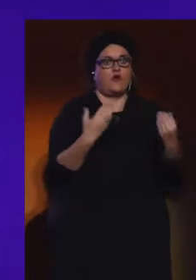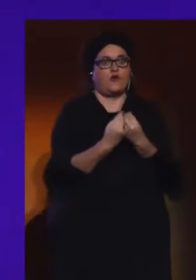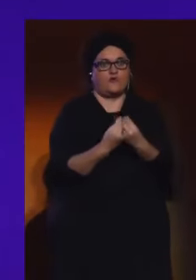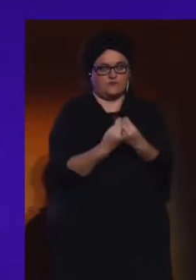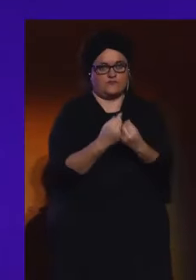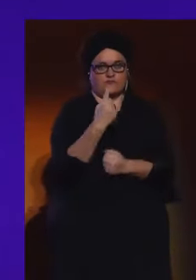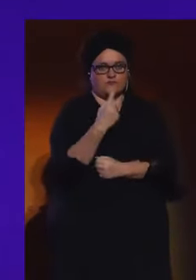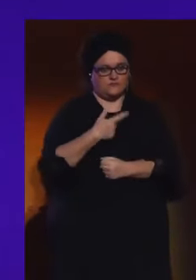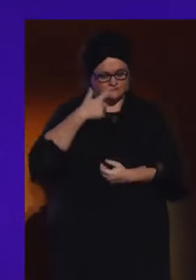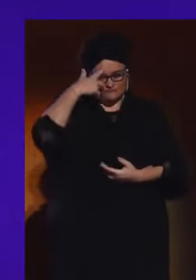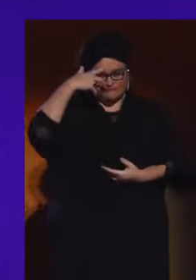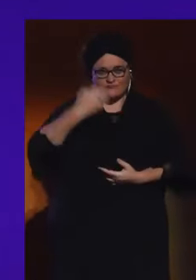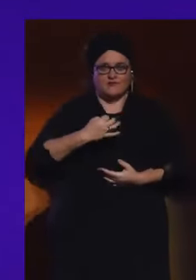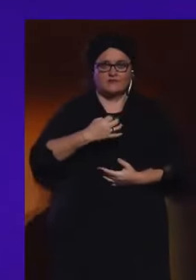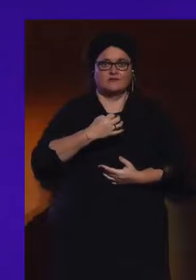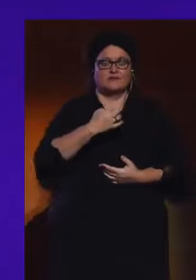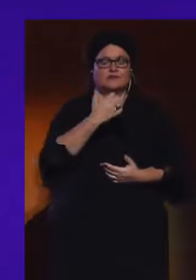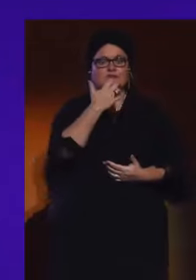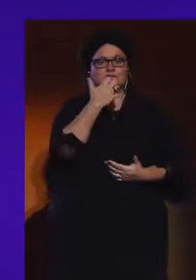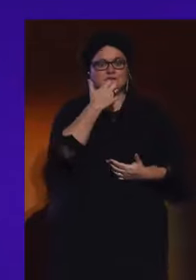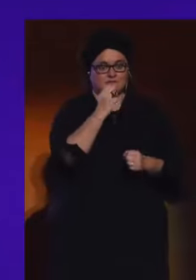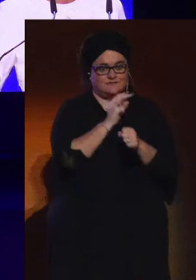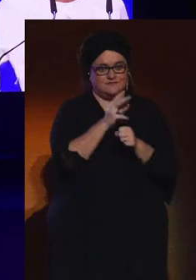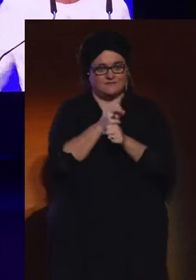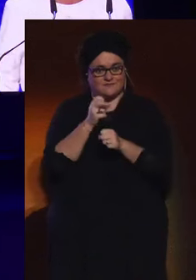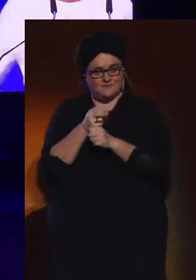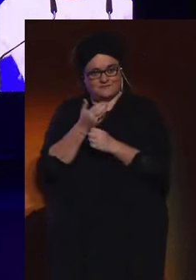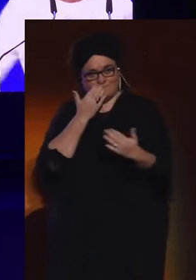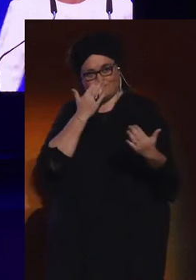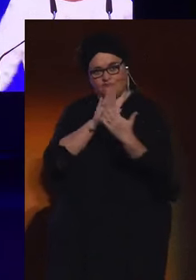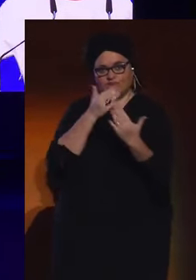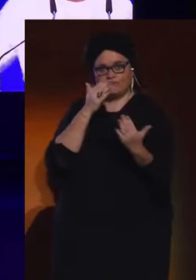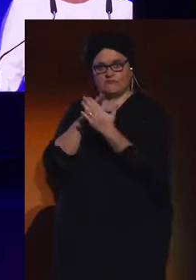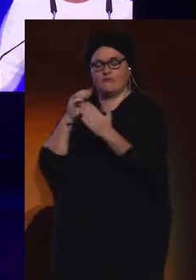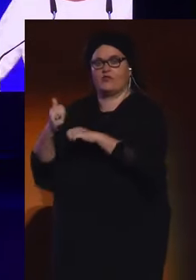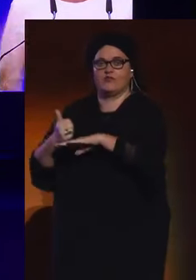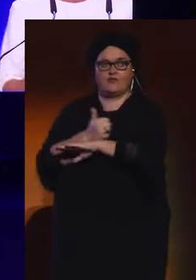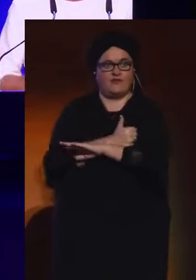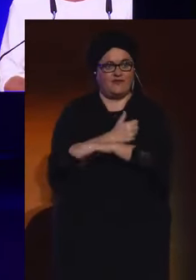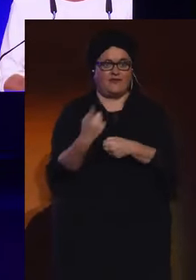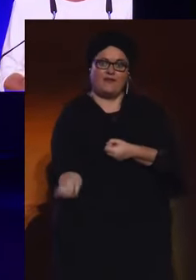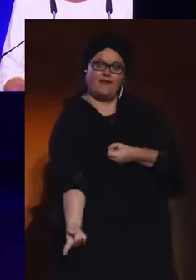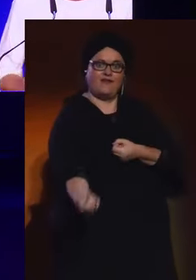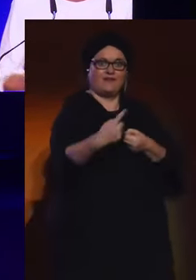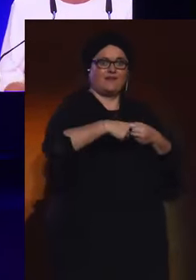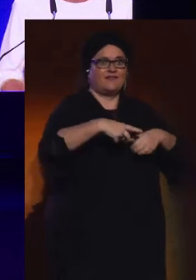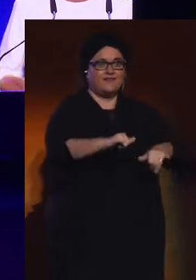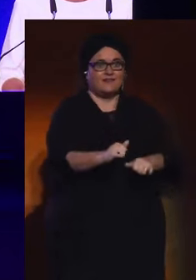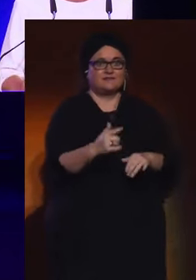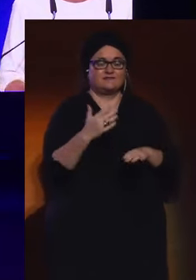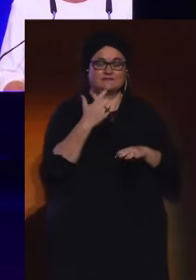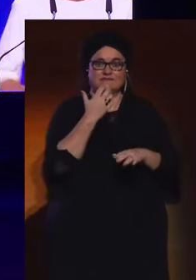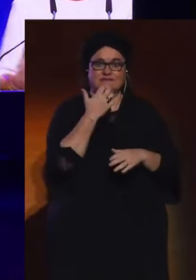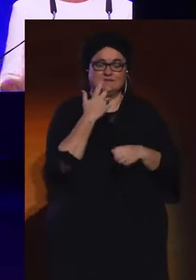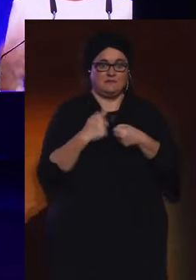bat, konbentzituta gaudelako aurrez aurre ditugun erronka horietan, herritarrak bat egiten ez balin badute eta parte ez